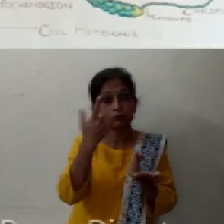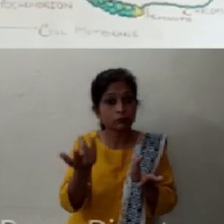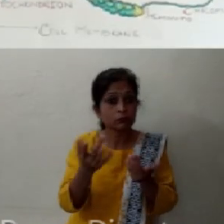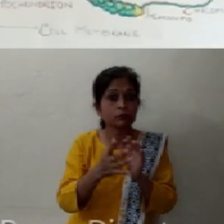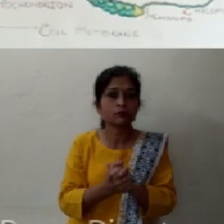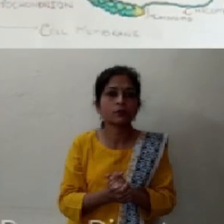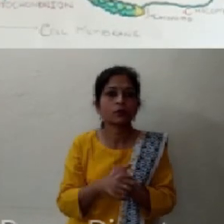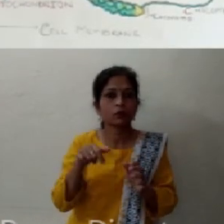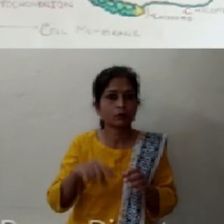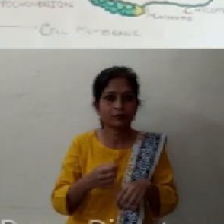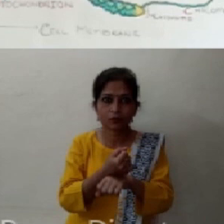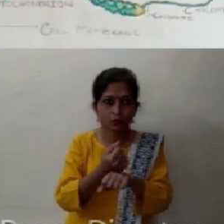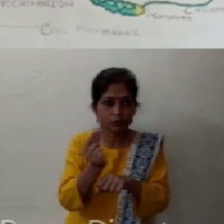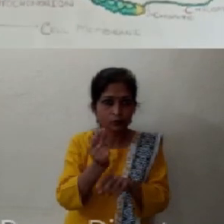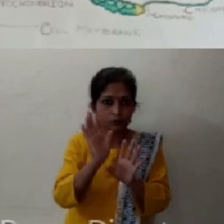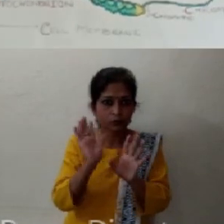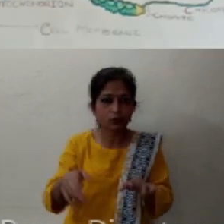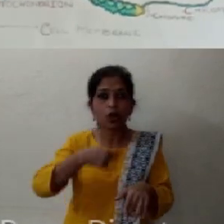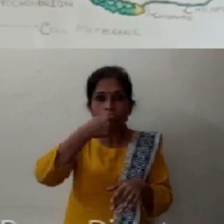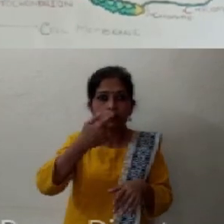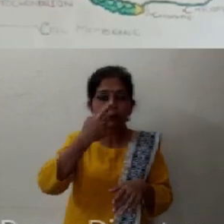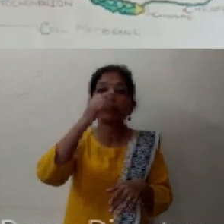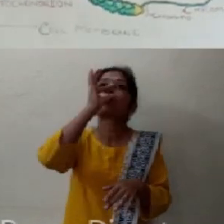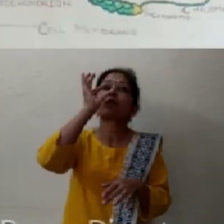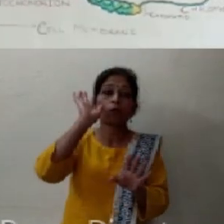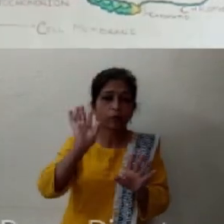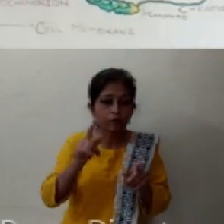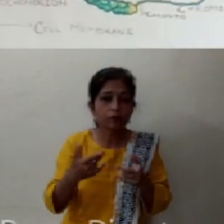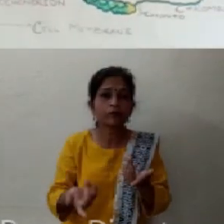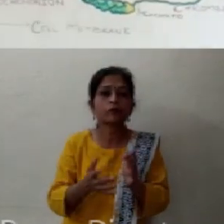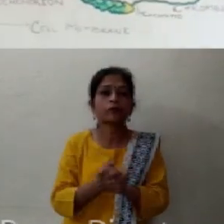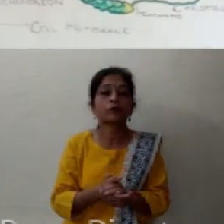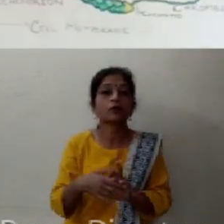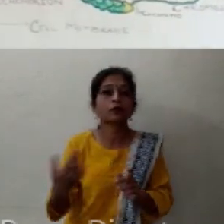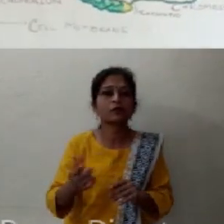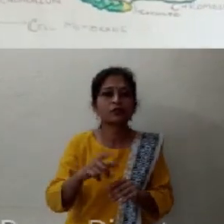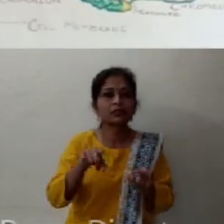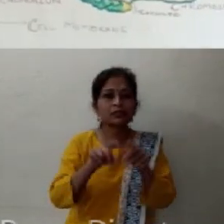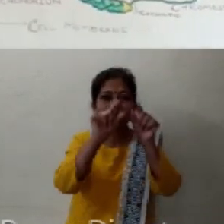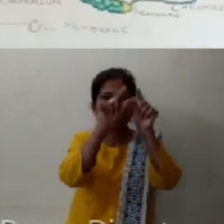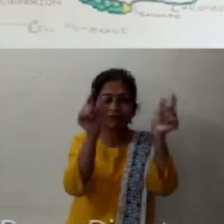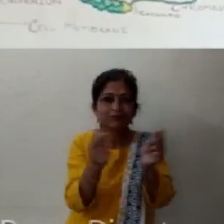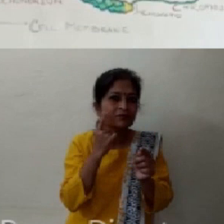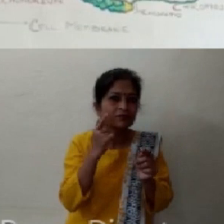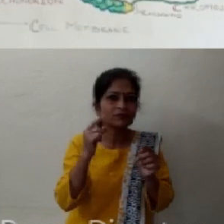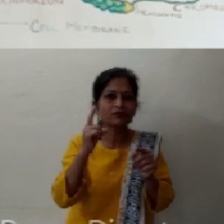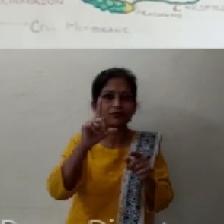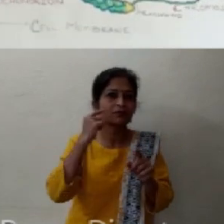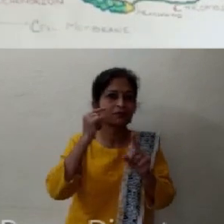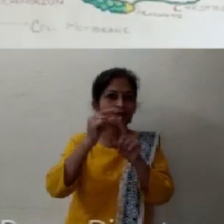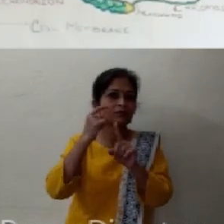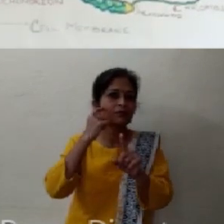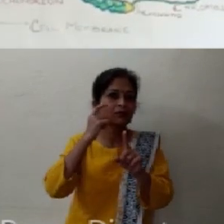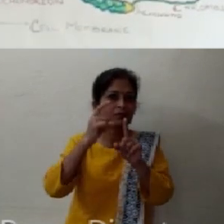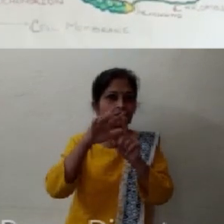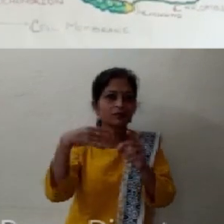अगर हम तेल से कुल्ला करें तो तेल इस लिपिड बाई लेयर को घोल देता है, और फिर ये आरएनए बाहर आ जाता है और ये